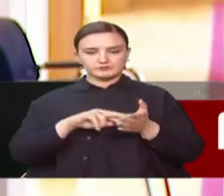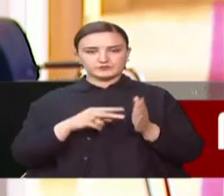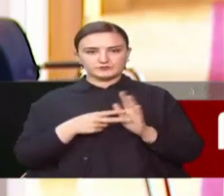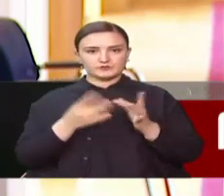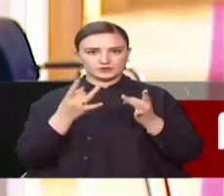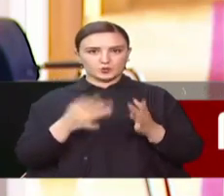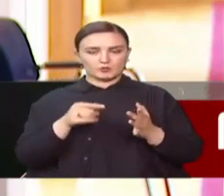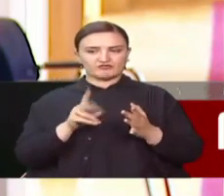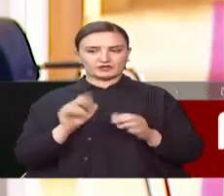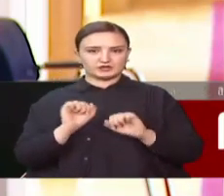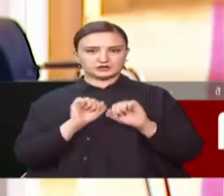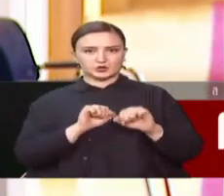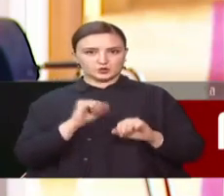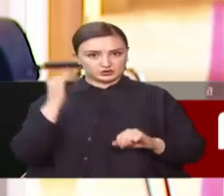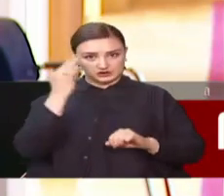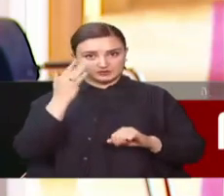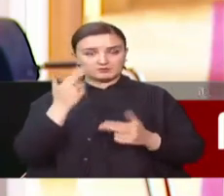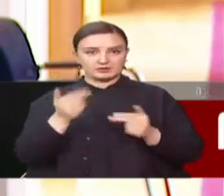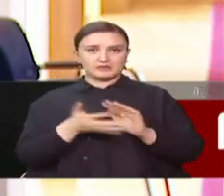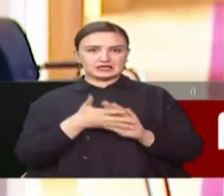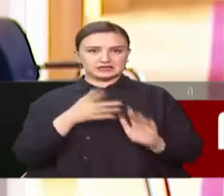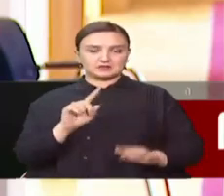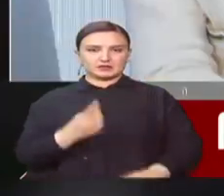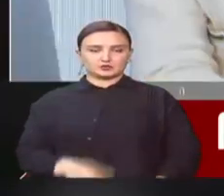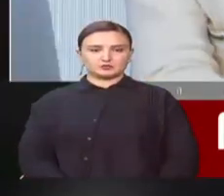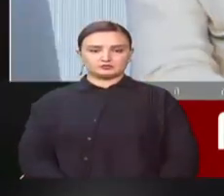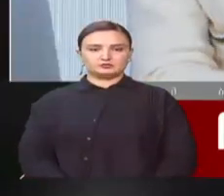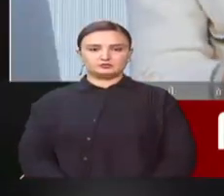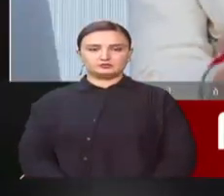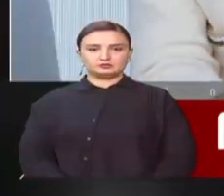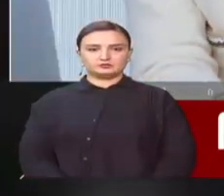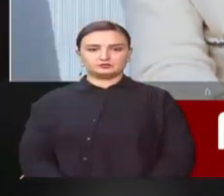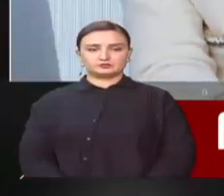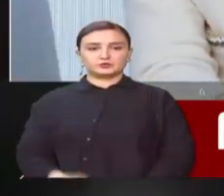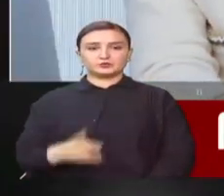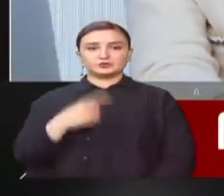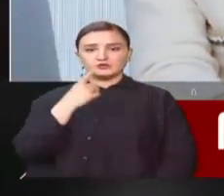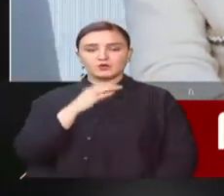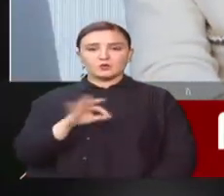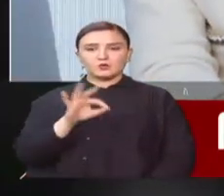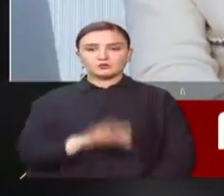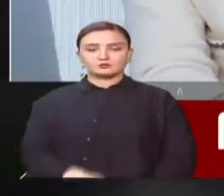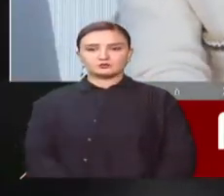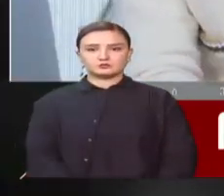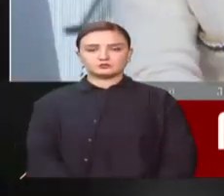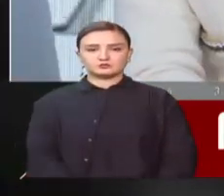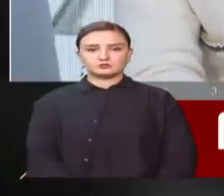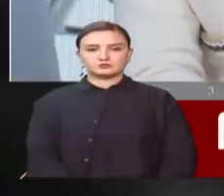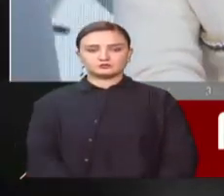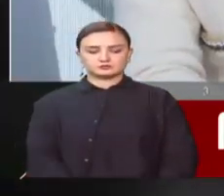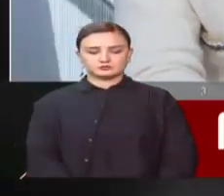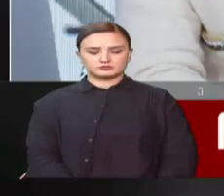უბრალოდ გადაეფაროს უმრავლესობა, თუმცა გასაგებია რატომაც ჩემთვის. ქალბატონო ხატიო, უნდა შევხვევი ევროინტეგრაციის თემასაც, როგორც